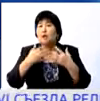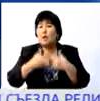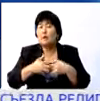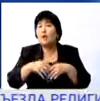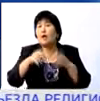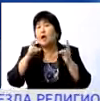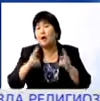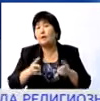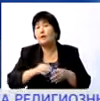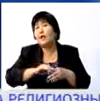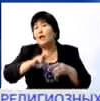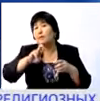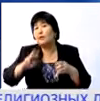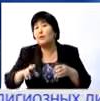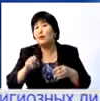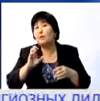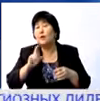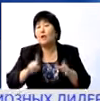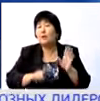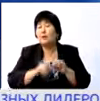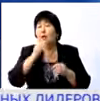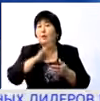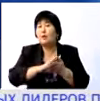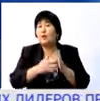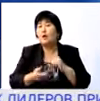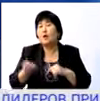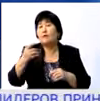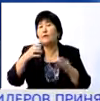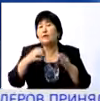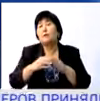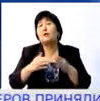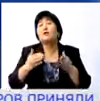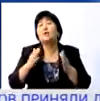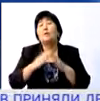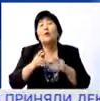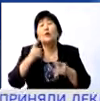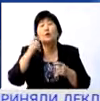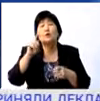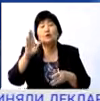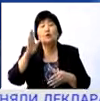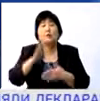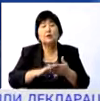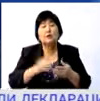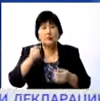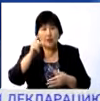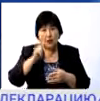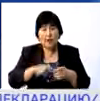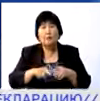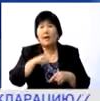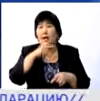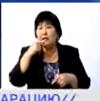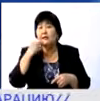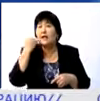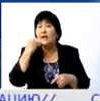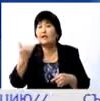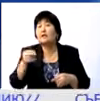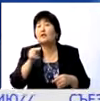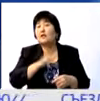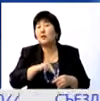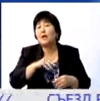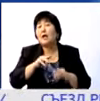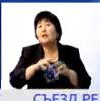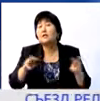аварийного прерывания пуска которая благополучно вернула типаж домой он заявил что продолжает полностью доверять россиянам и качество их работы